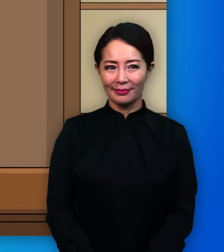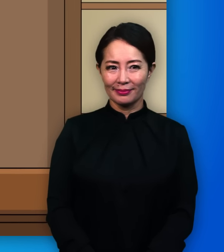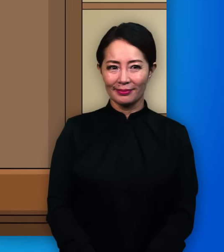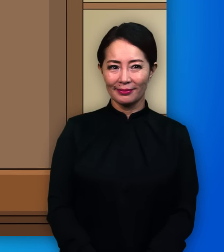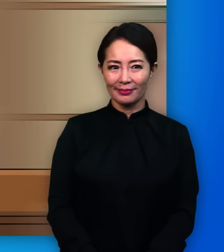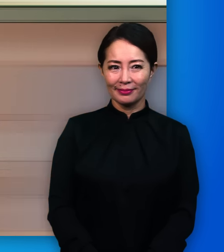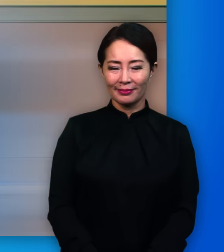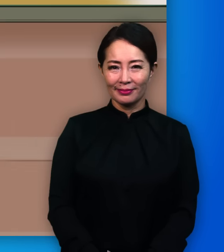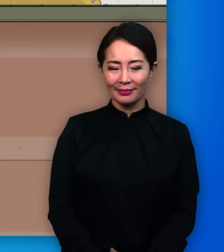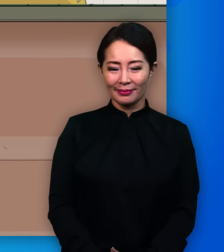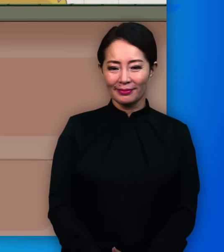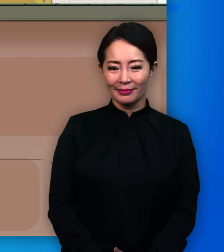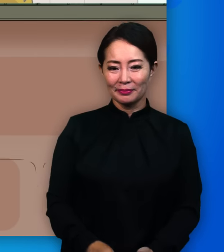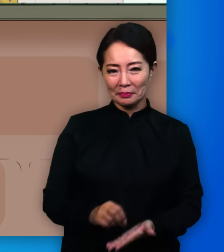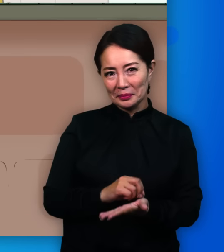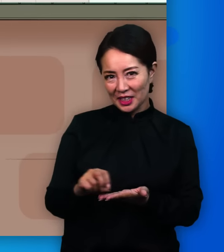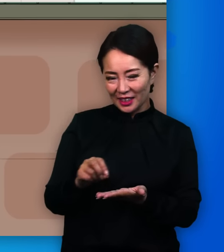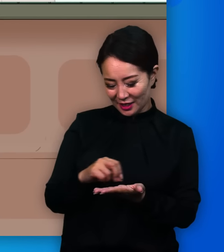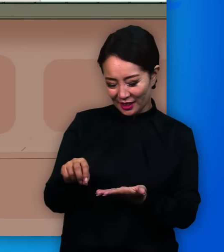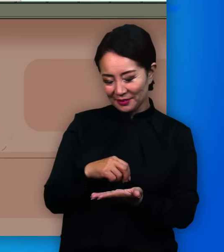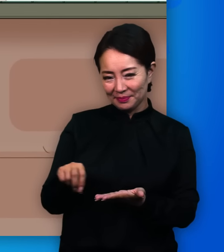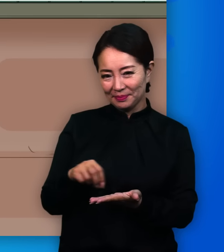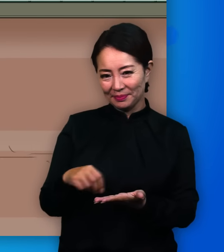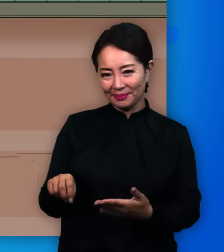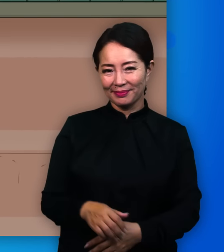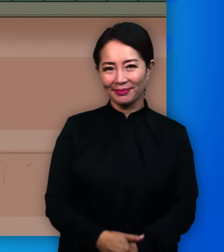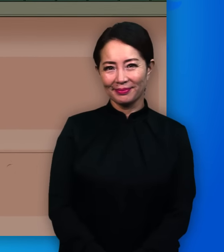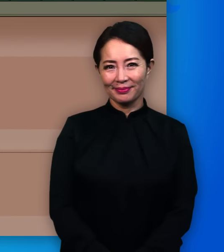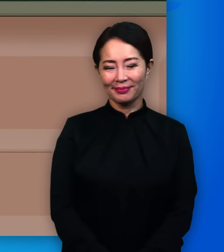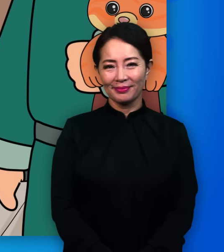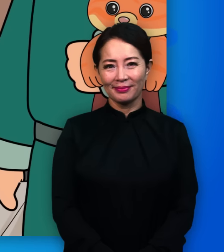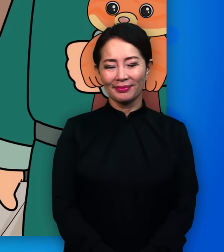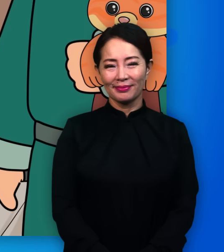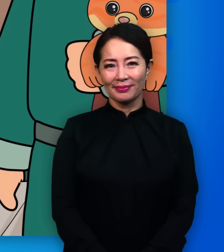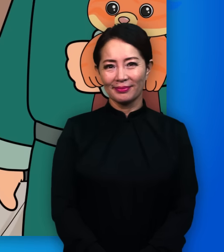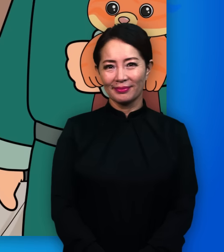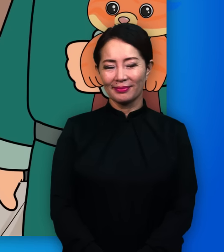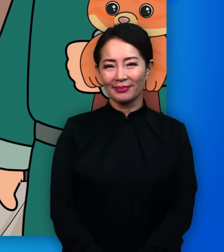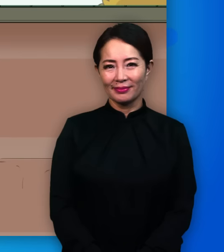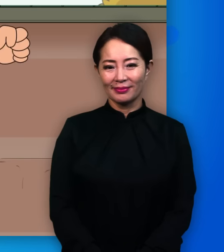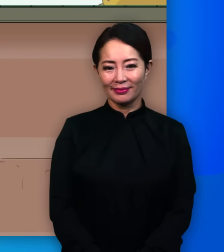Оо, заац. Хэдүүлээ чинь алтан богцыг авч чадахгүй юм дээ.